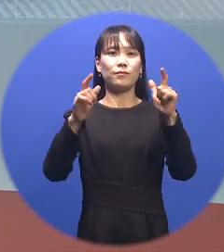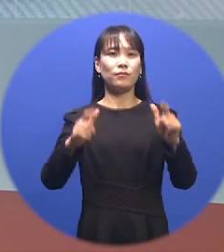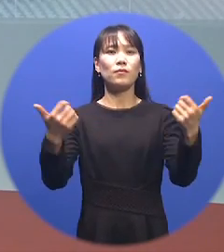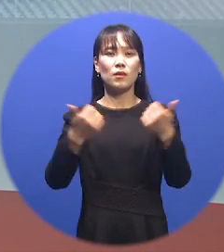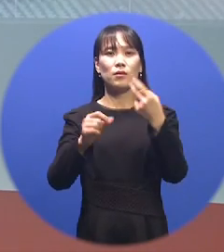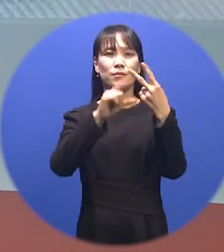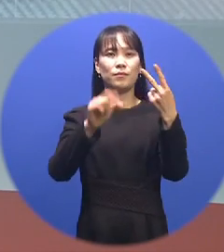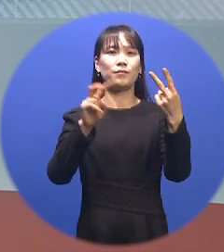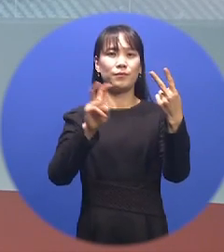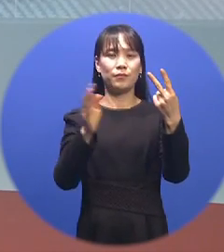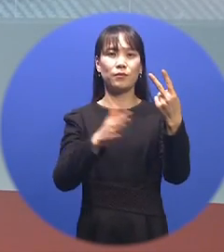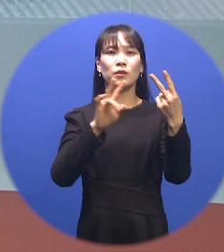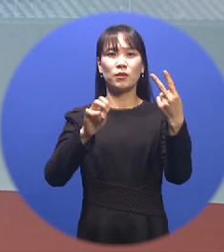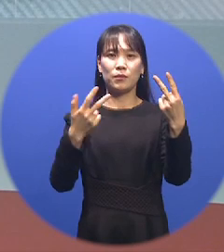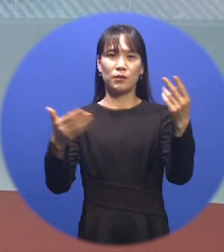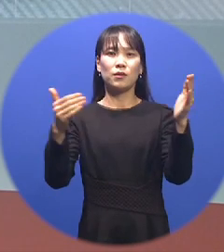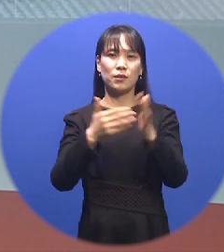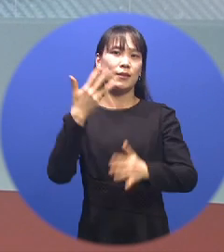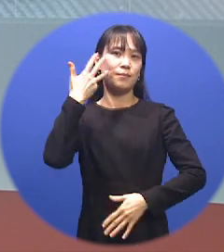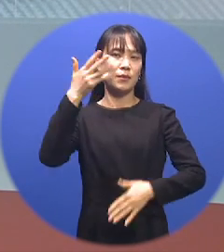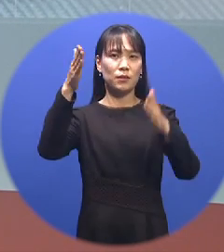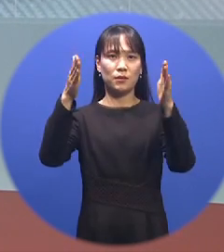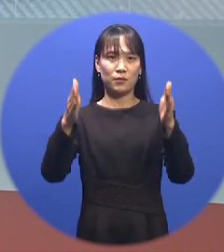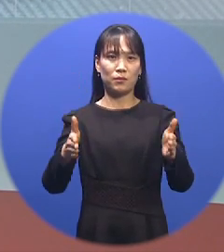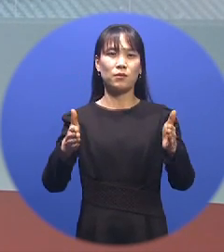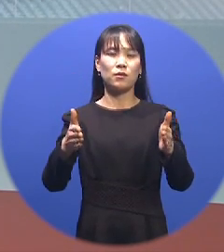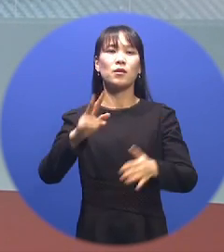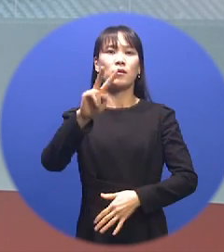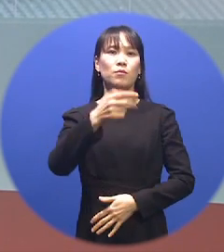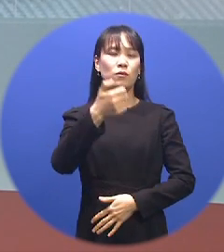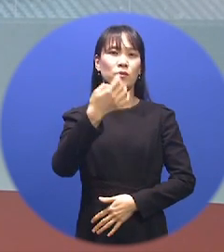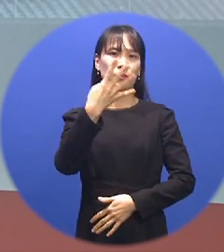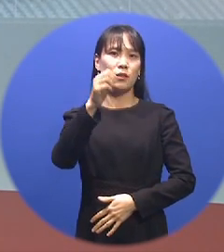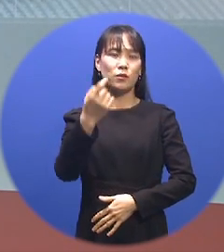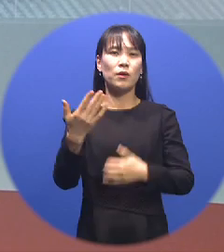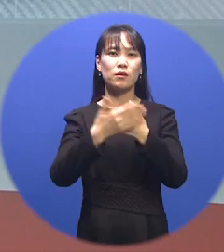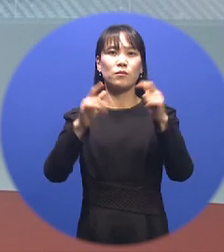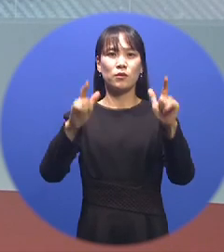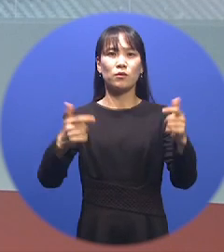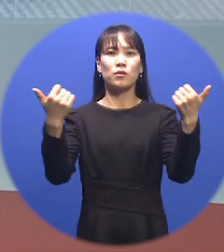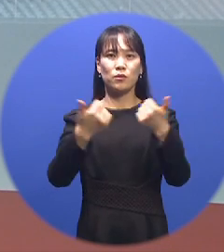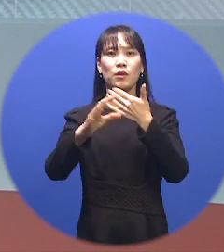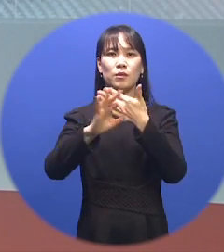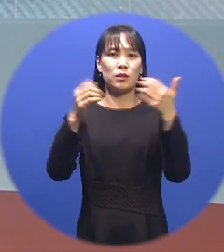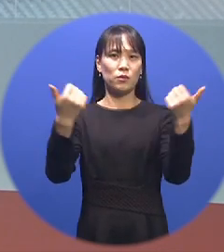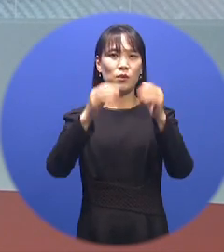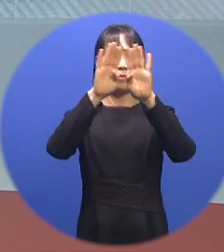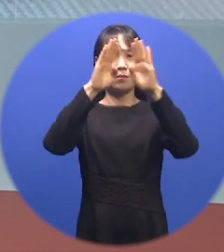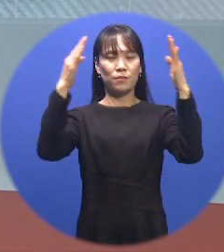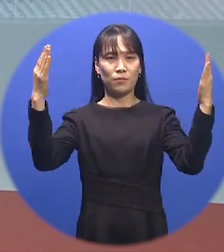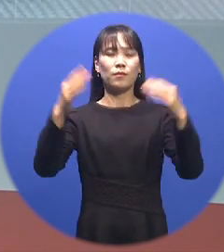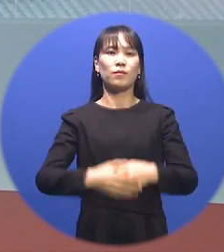은평구 의회는 2월 20일부터 27일까지 8일간의 일정으로 제254회 은평구 의회